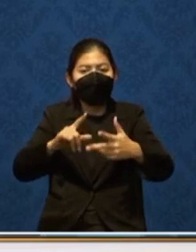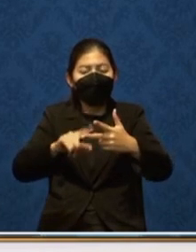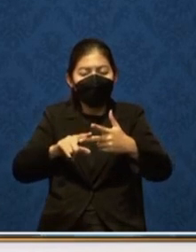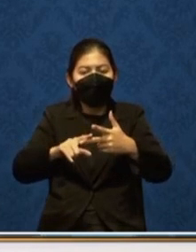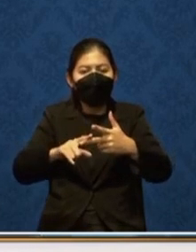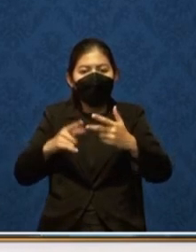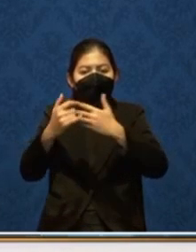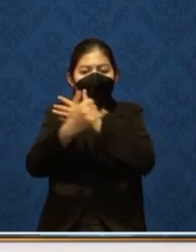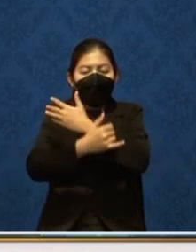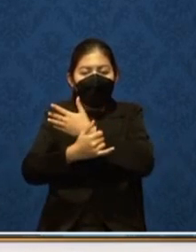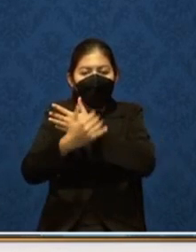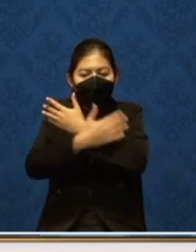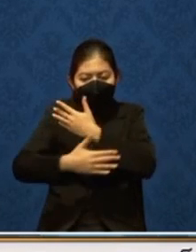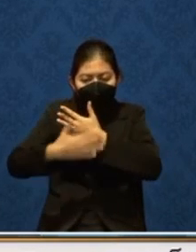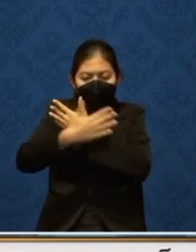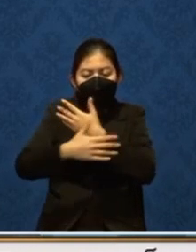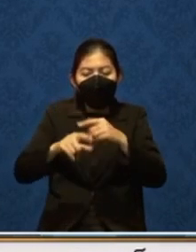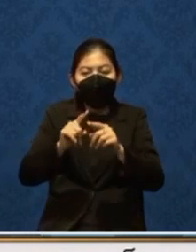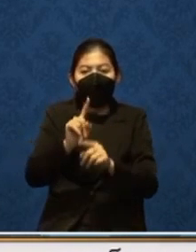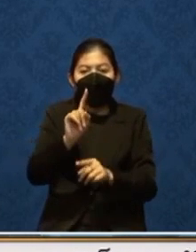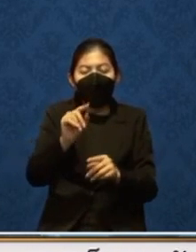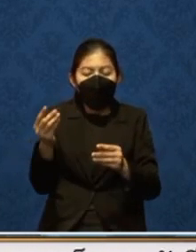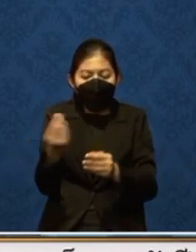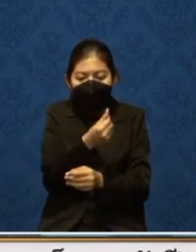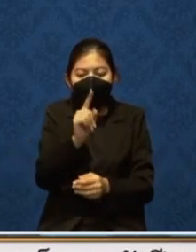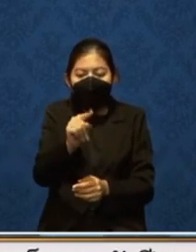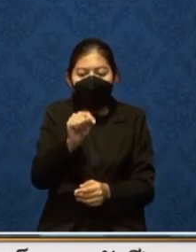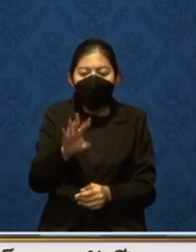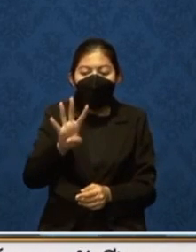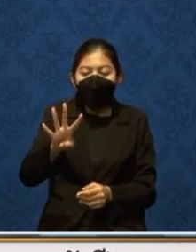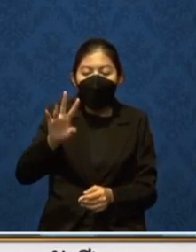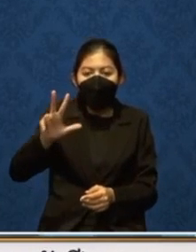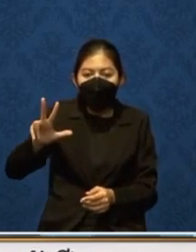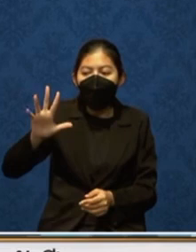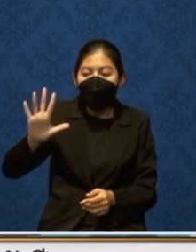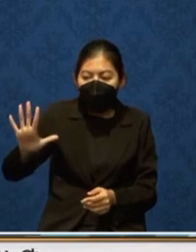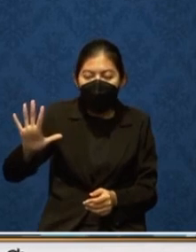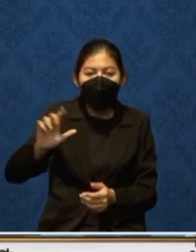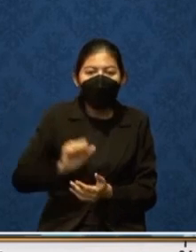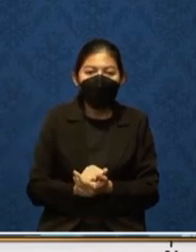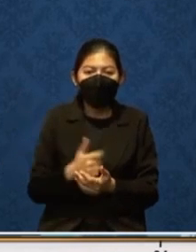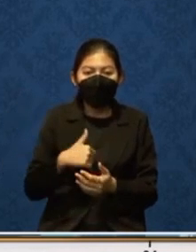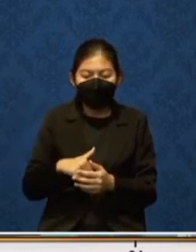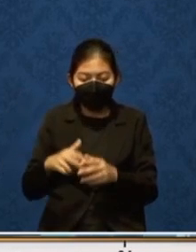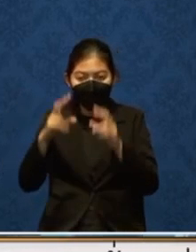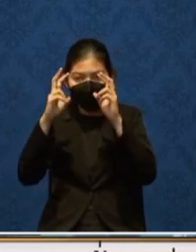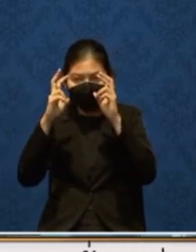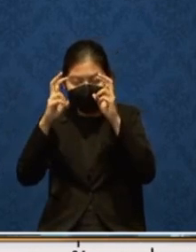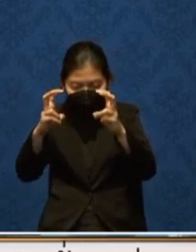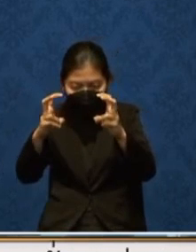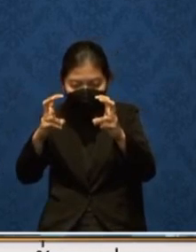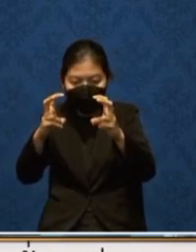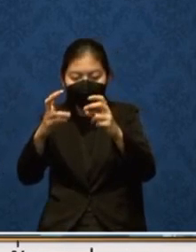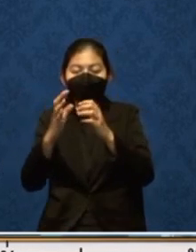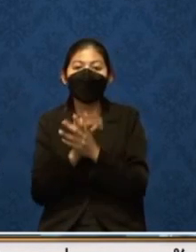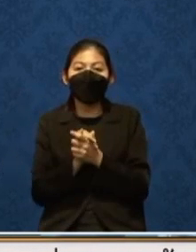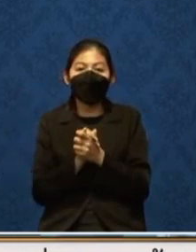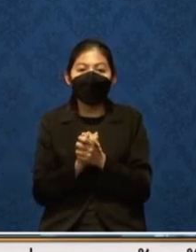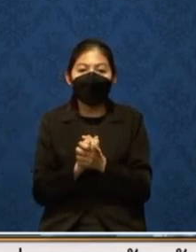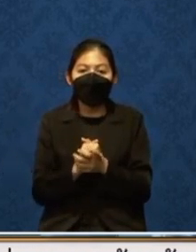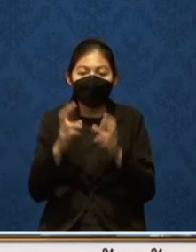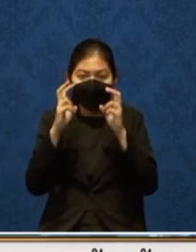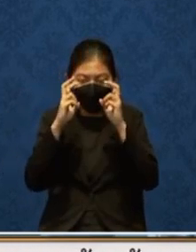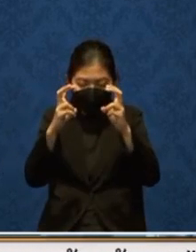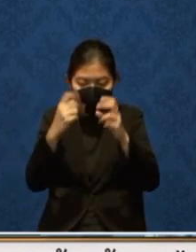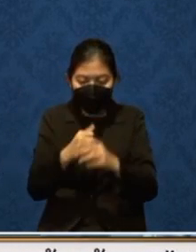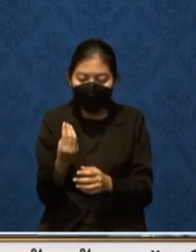ถไฟความเร็สูงขนาด 1.435จะทำรถไคเรสงอีก 2 ทาง2 ทางให